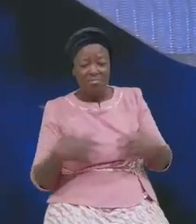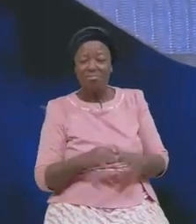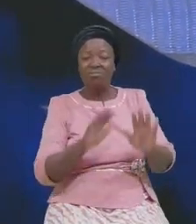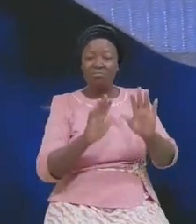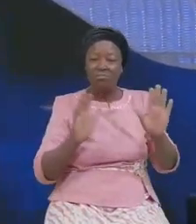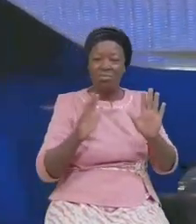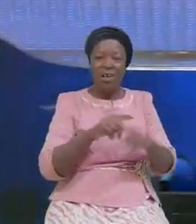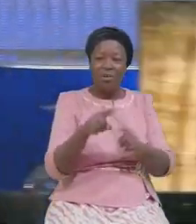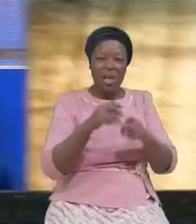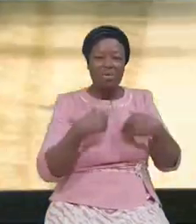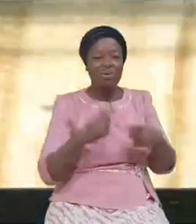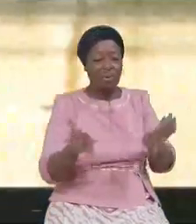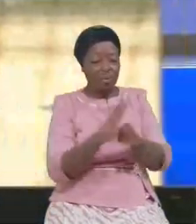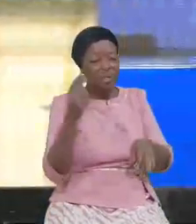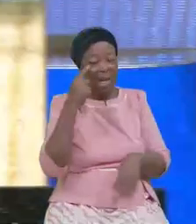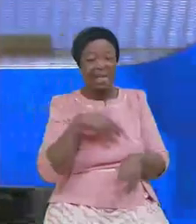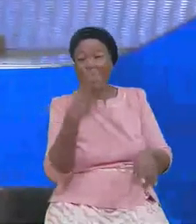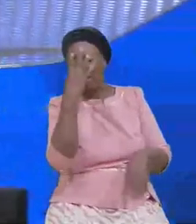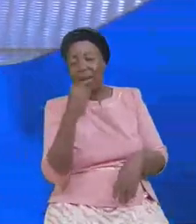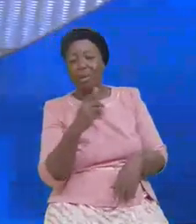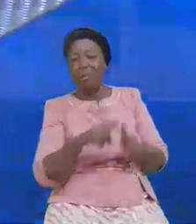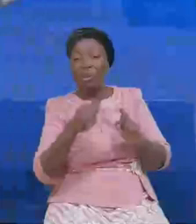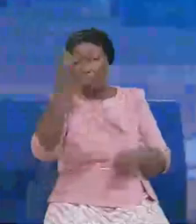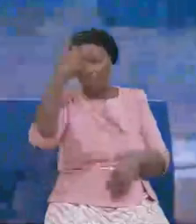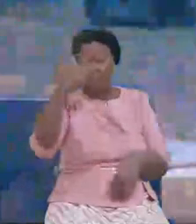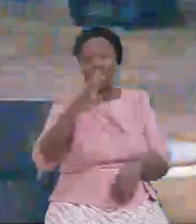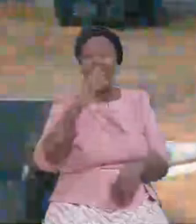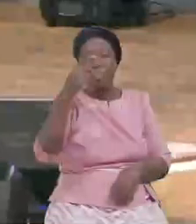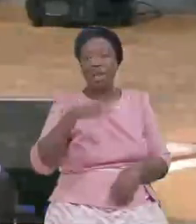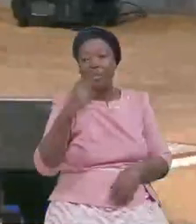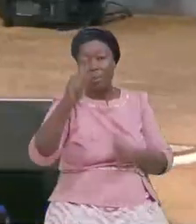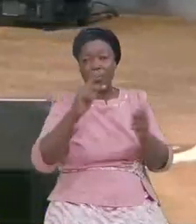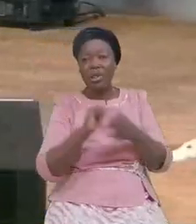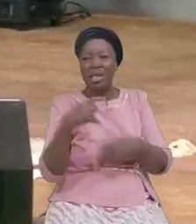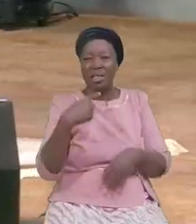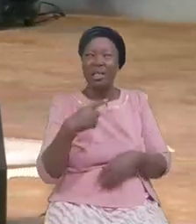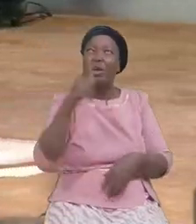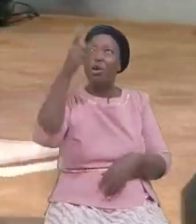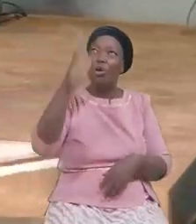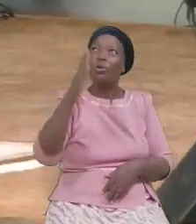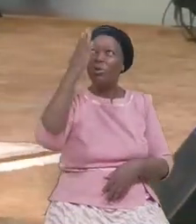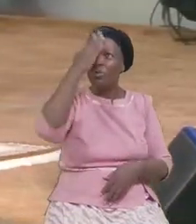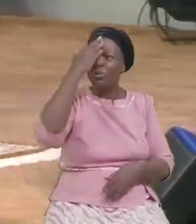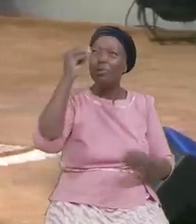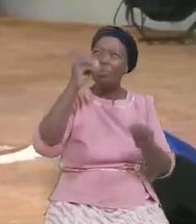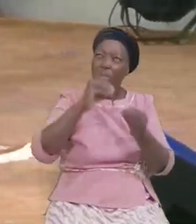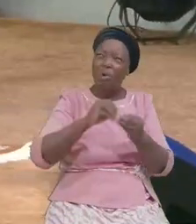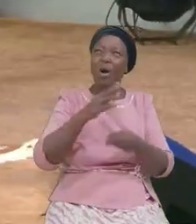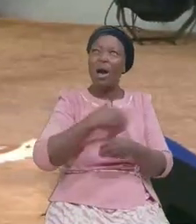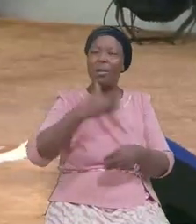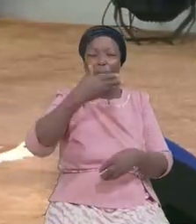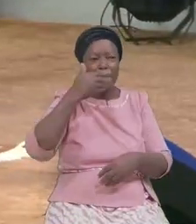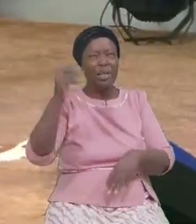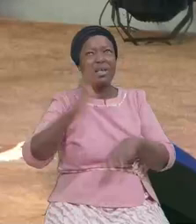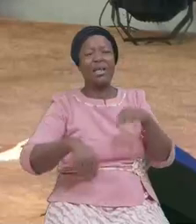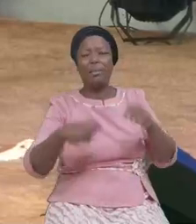Voyez-vous? Et les sages sont les gens qui voient et qui savent que Dieu connaît plus que moi. Il me connaît meilleur